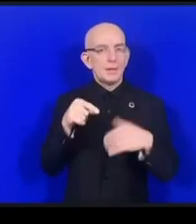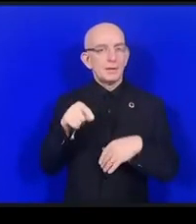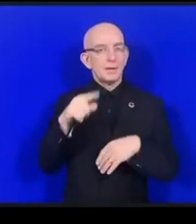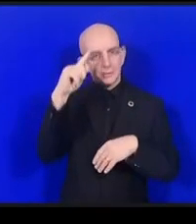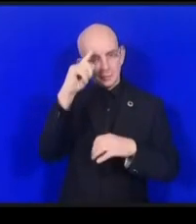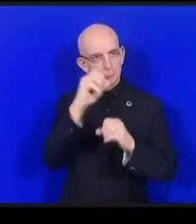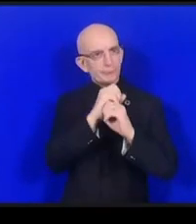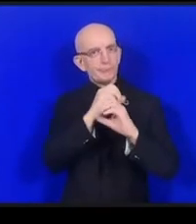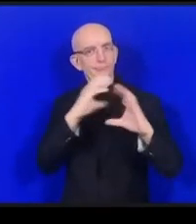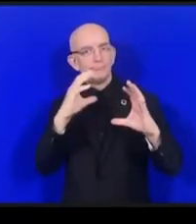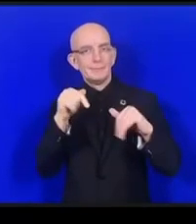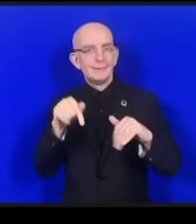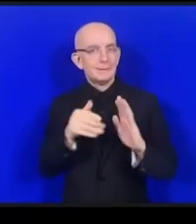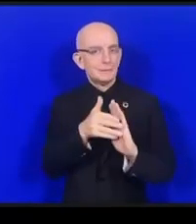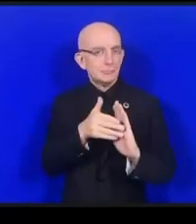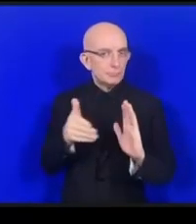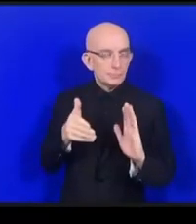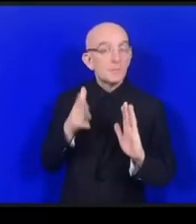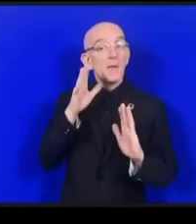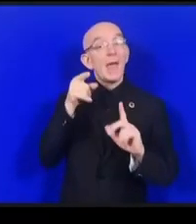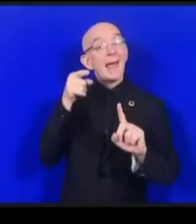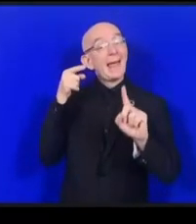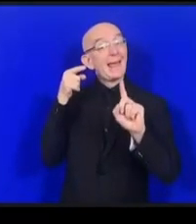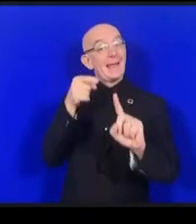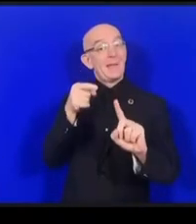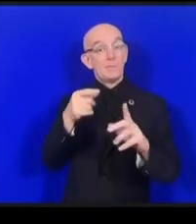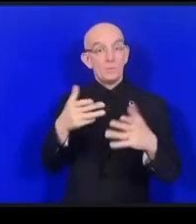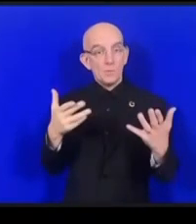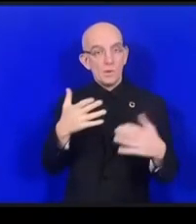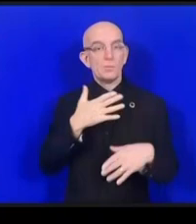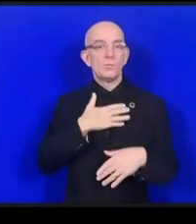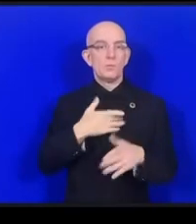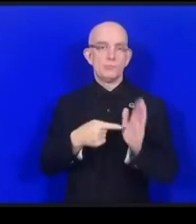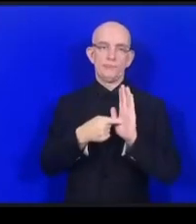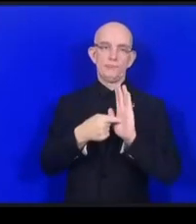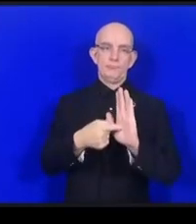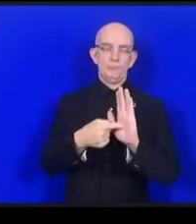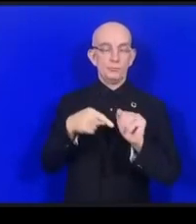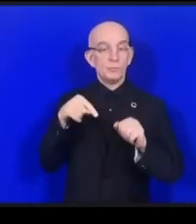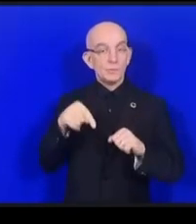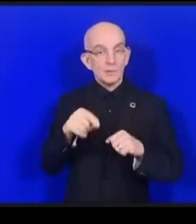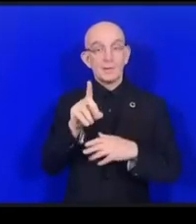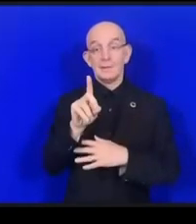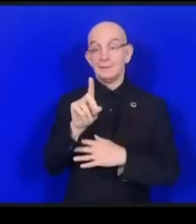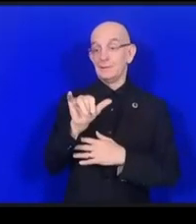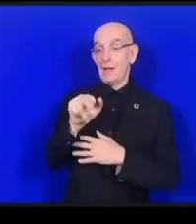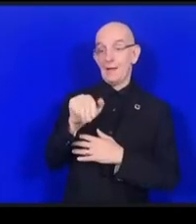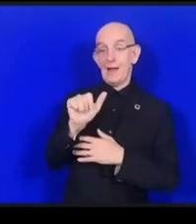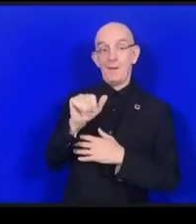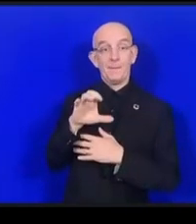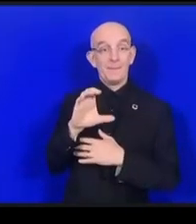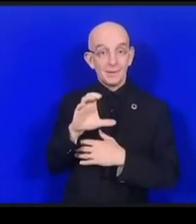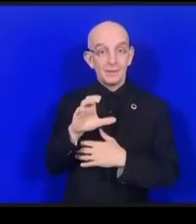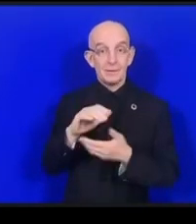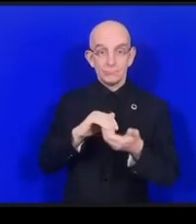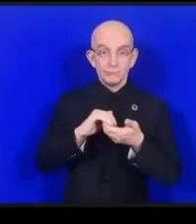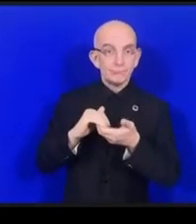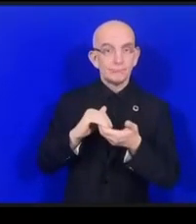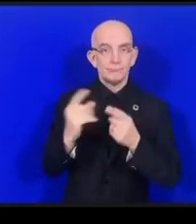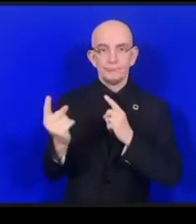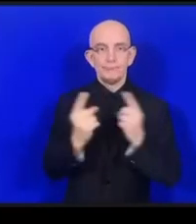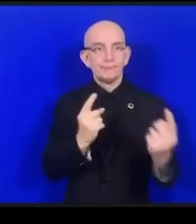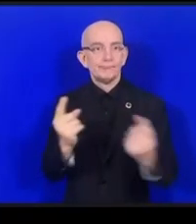то как динамичные коалиции вместе вносят вклад в общую тему работы